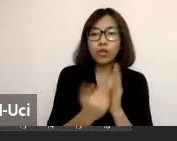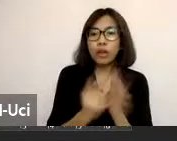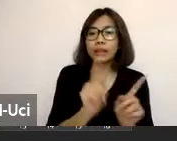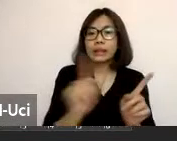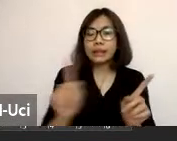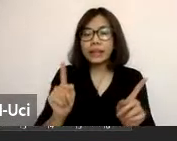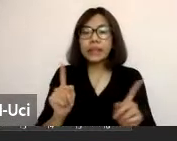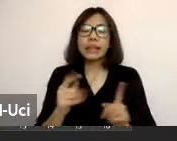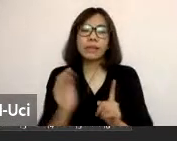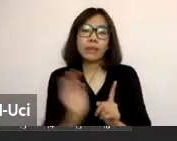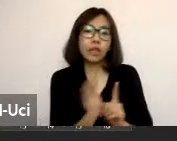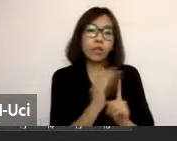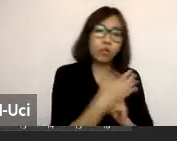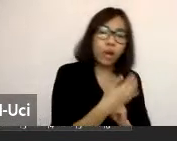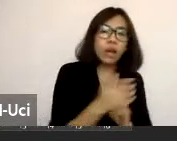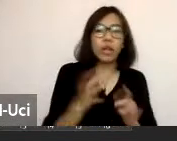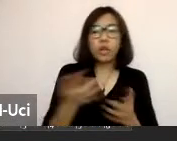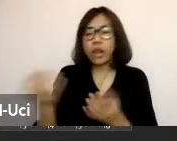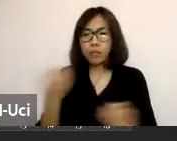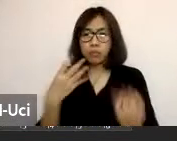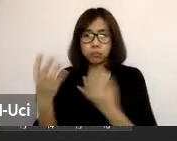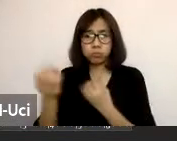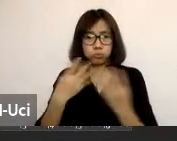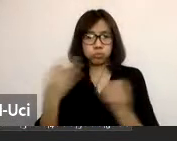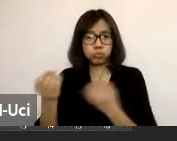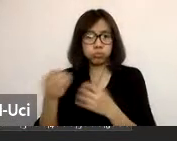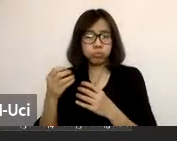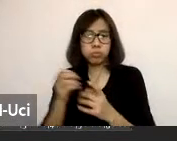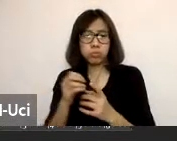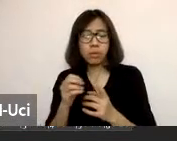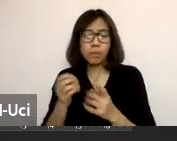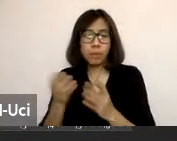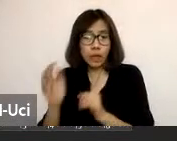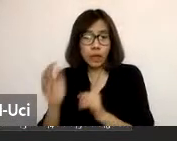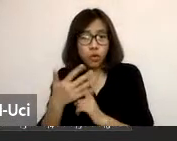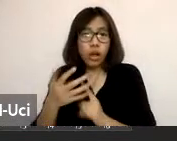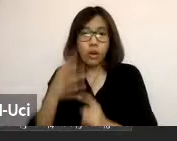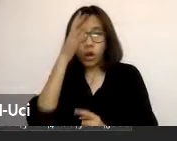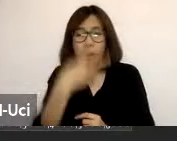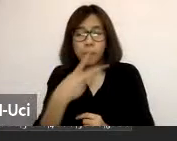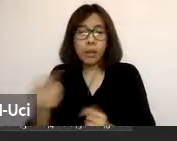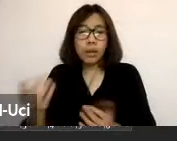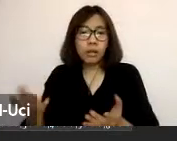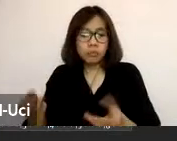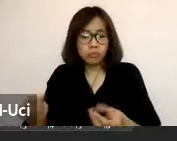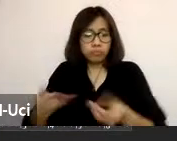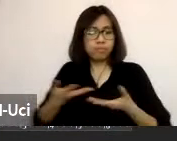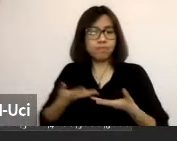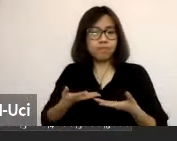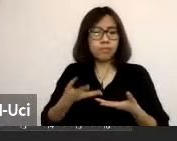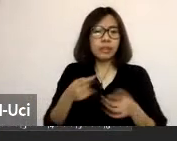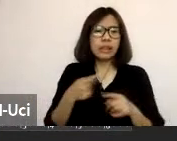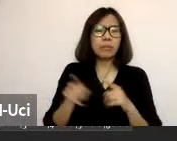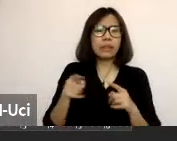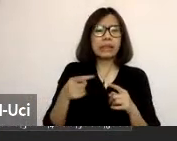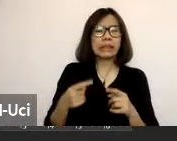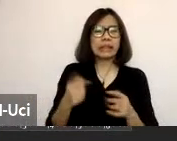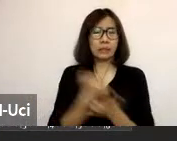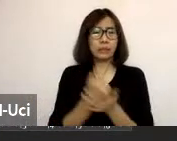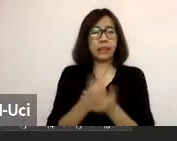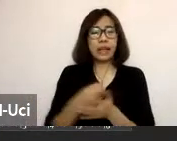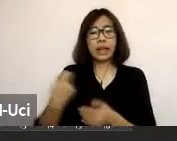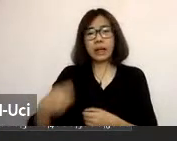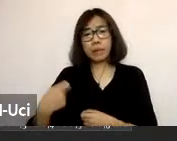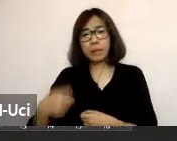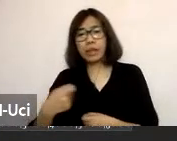menerima pengaduan konsumen Nah di sini kita agak kesulitan karena tadi nasyit kamu bintangi